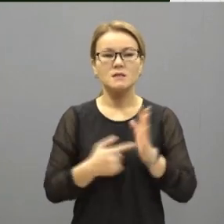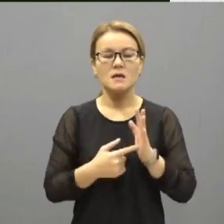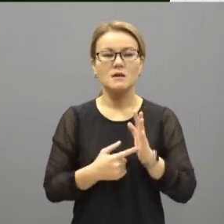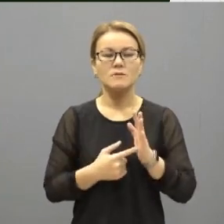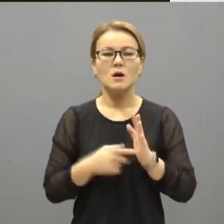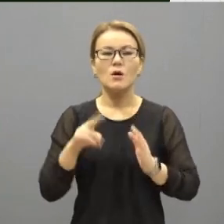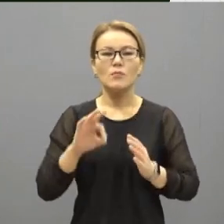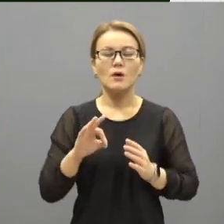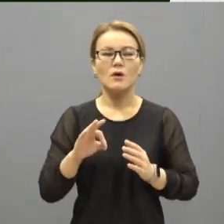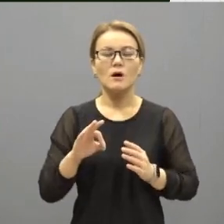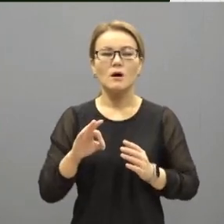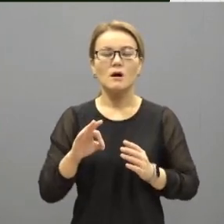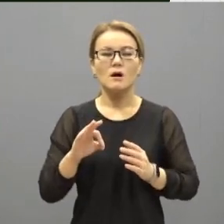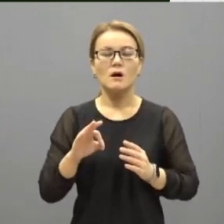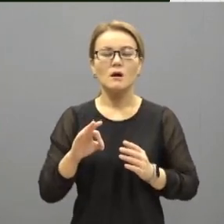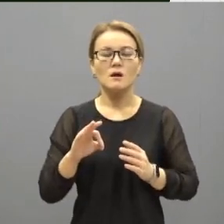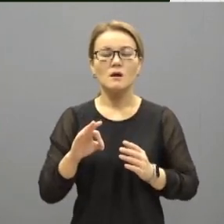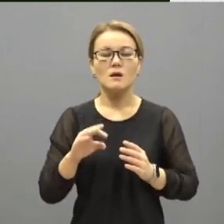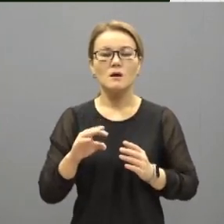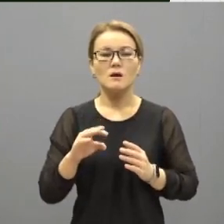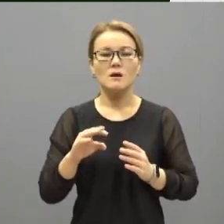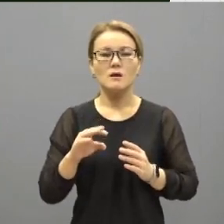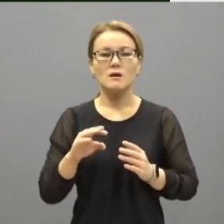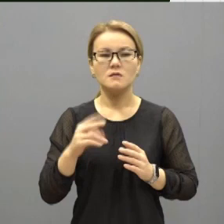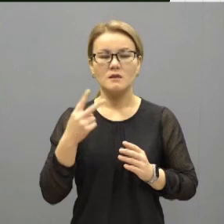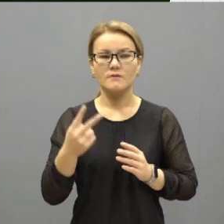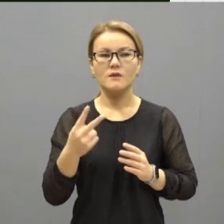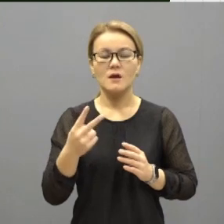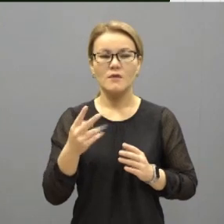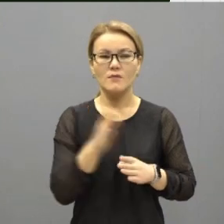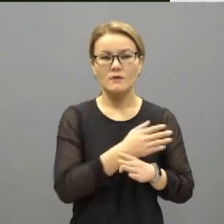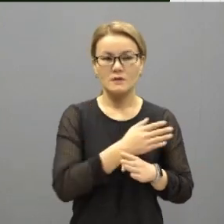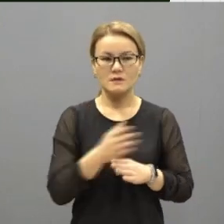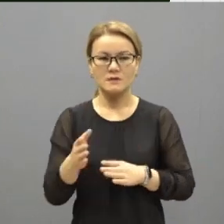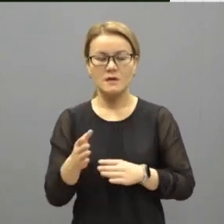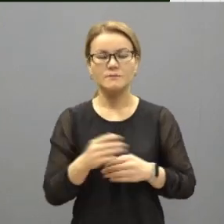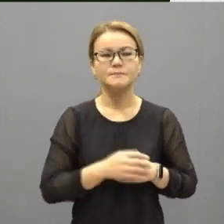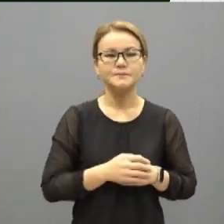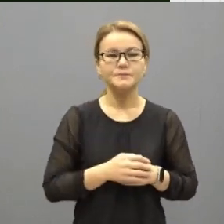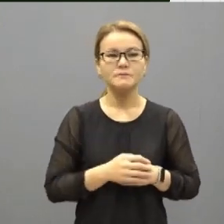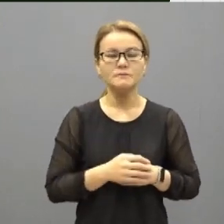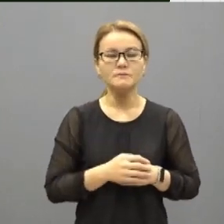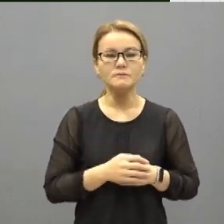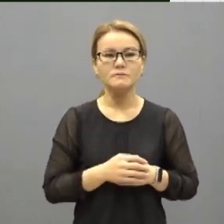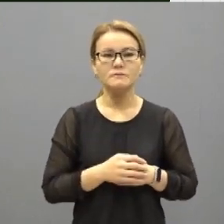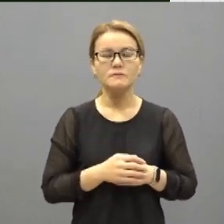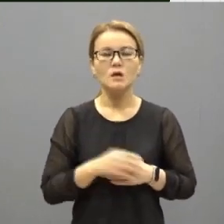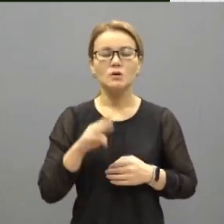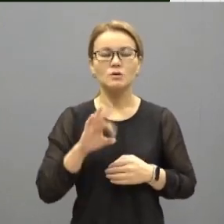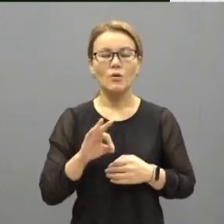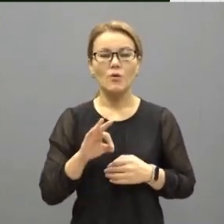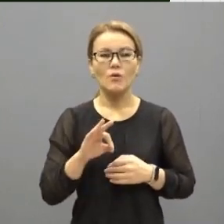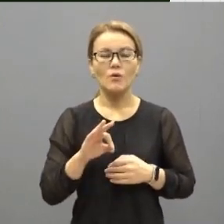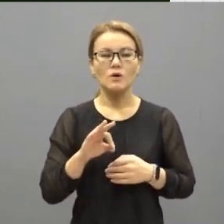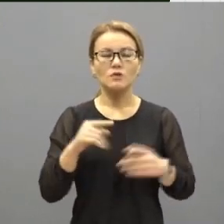по знаку равно на две функции и построим их графики в одной координатной плоскости, то